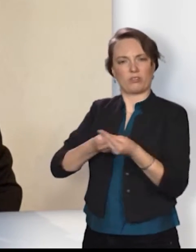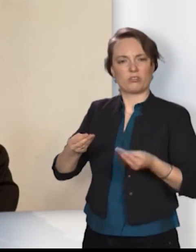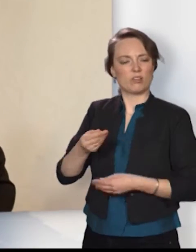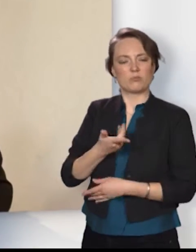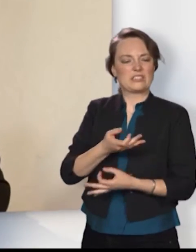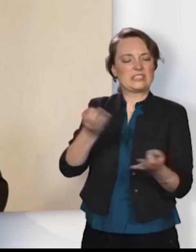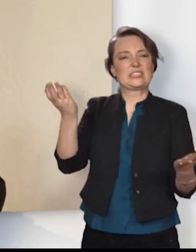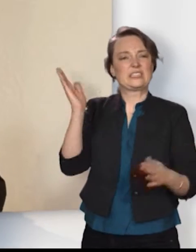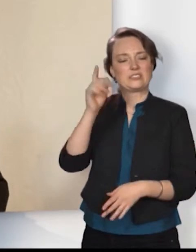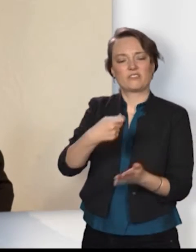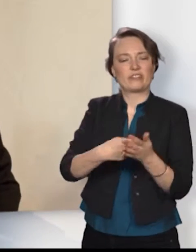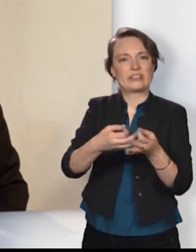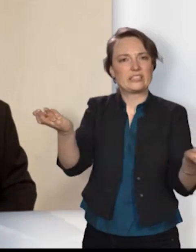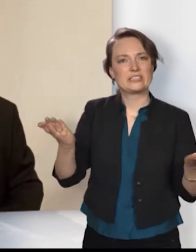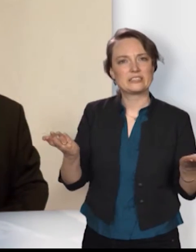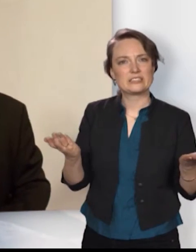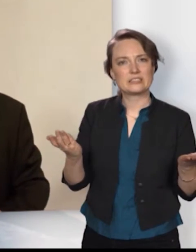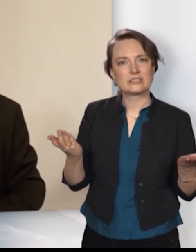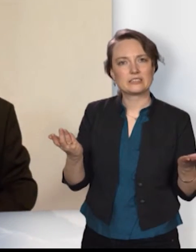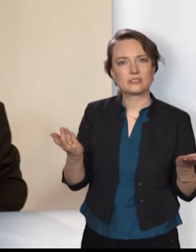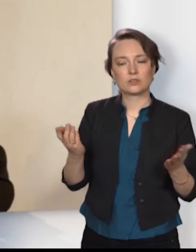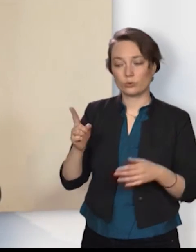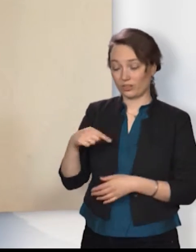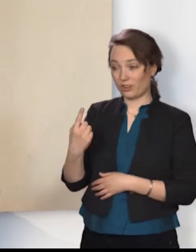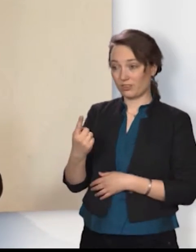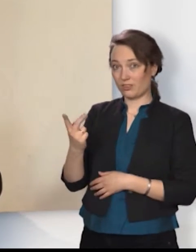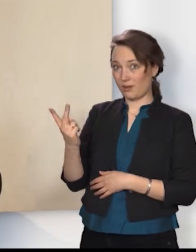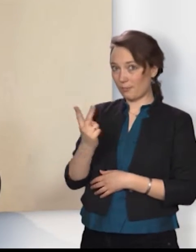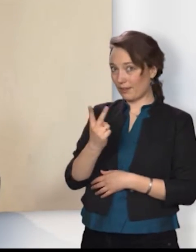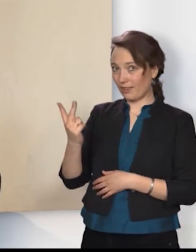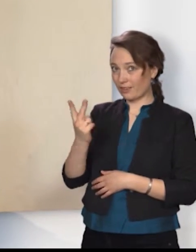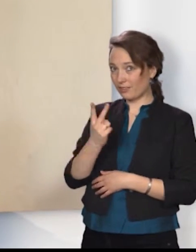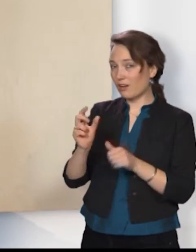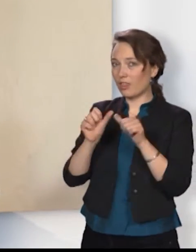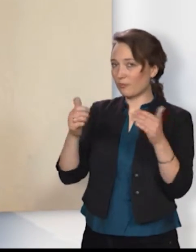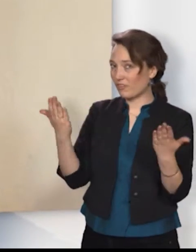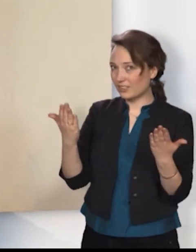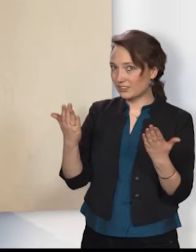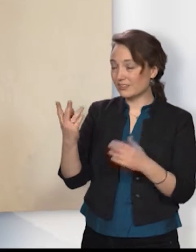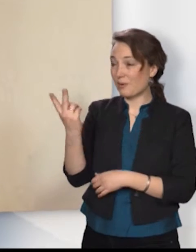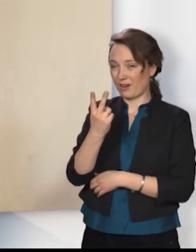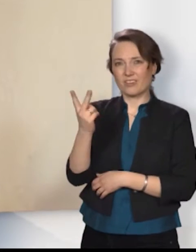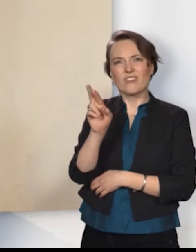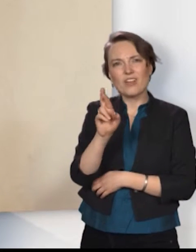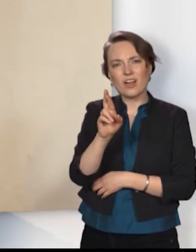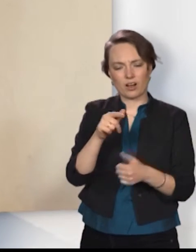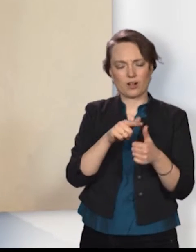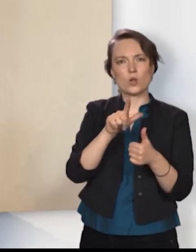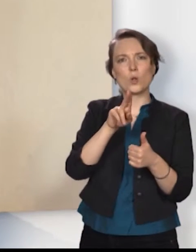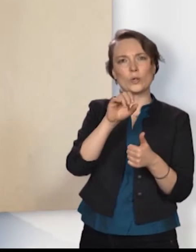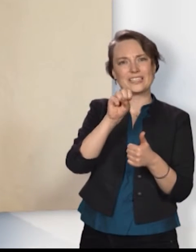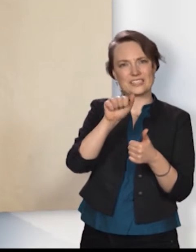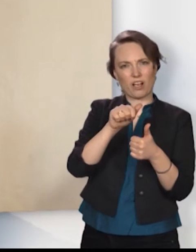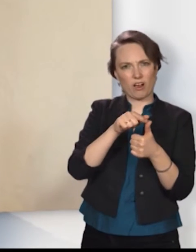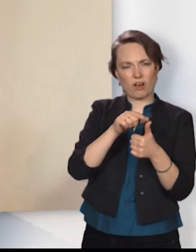Und dann erleben beide, Luisa, die von sich sagt, ich habe ein ganz mieses Blatt auf der Hand, und der